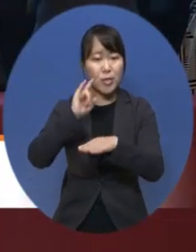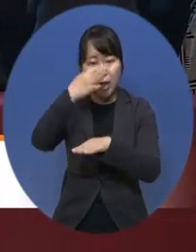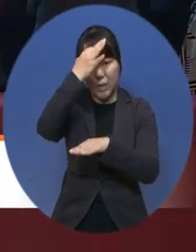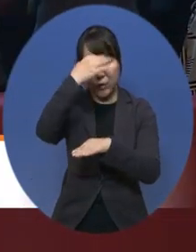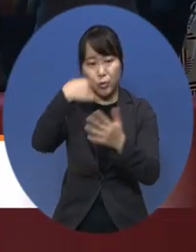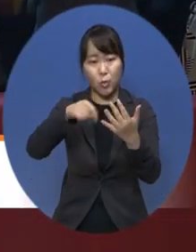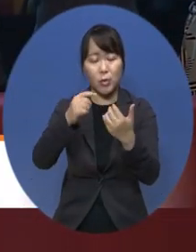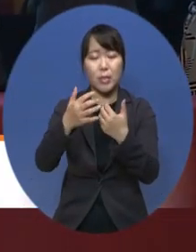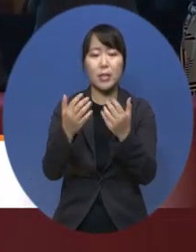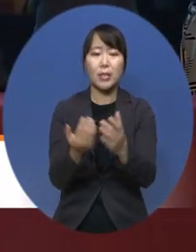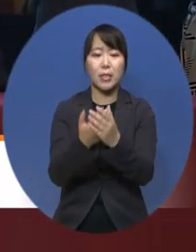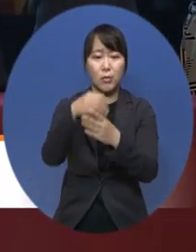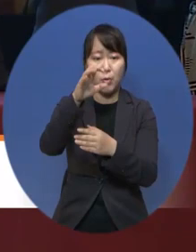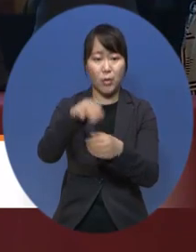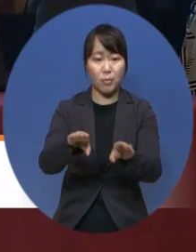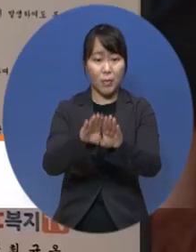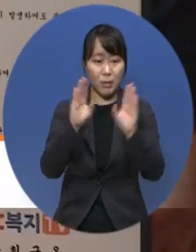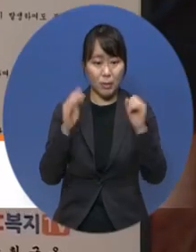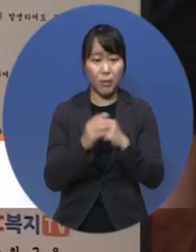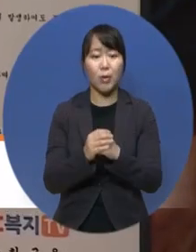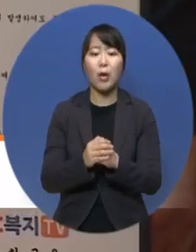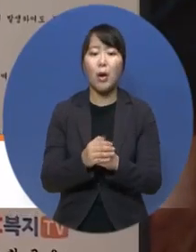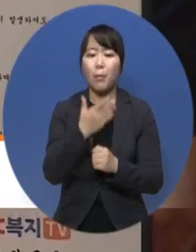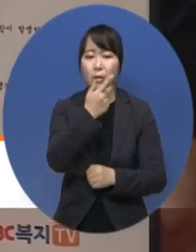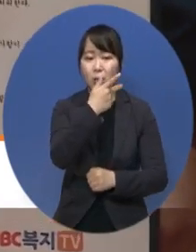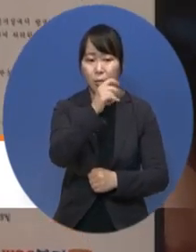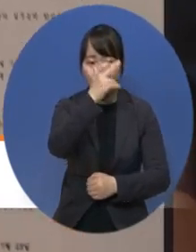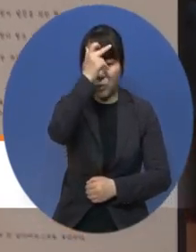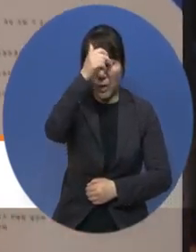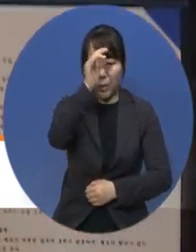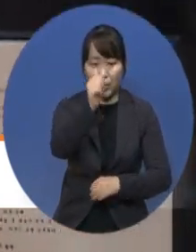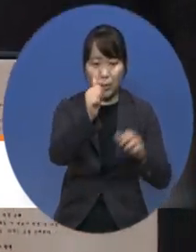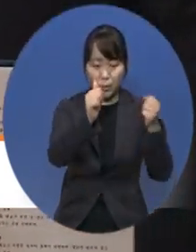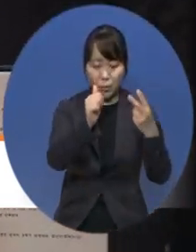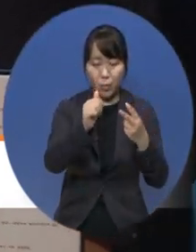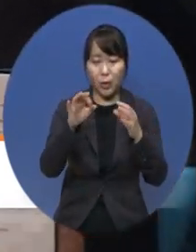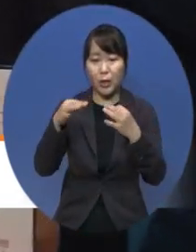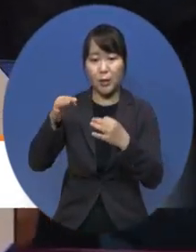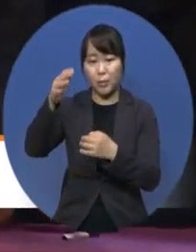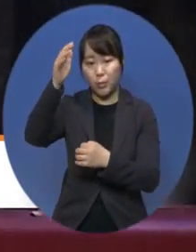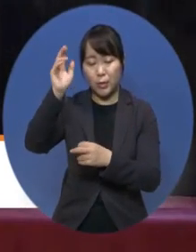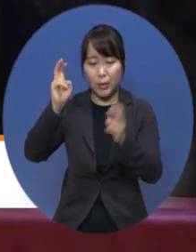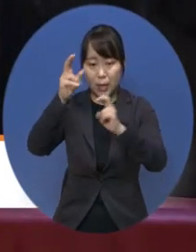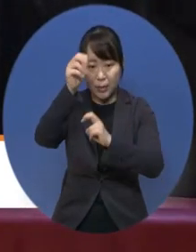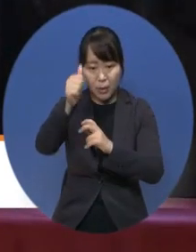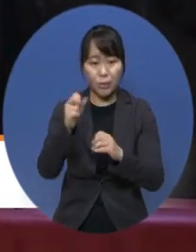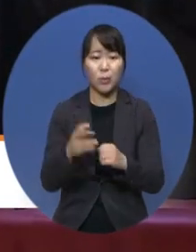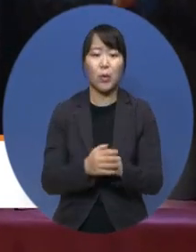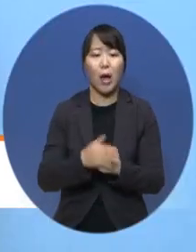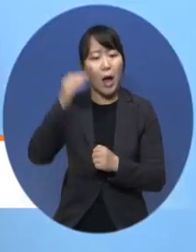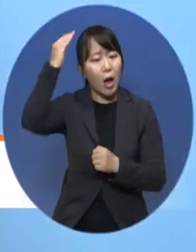한국방송예술교육진흥원에서 진행된 산학협약식에는 복지TV 최규옥 회장과 김선우 사장,